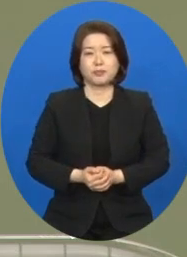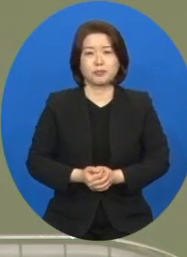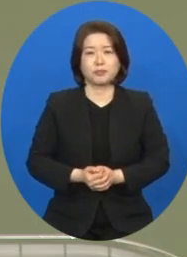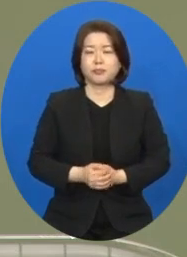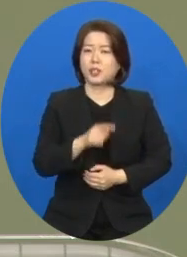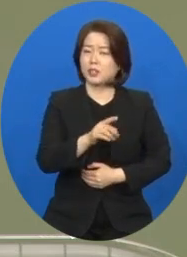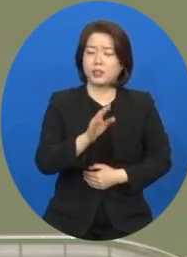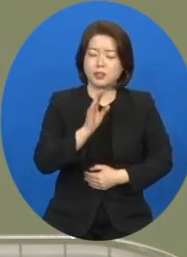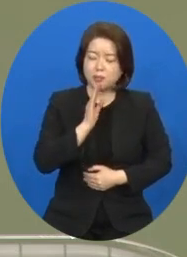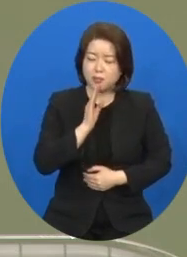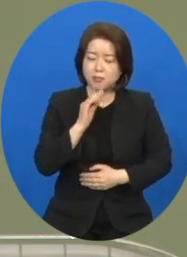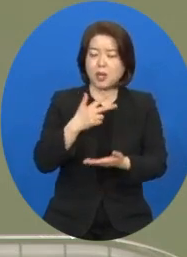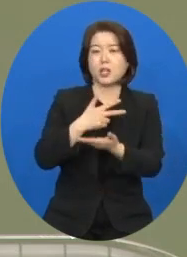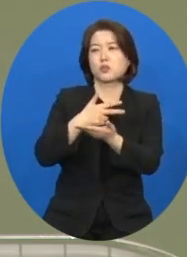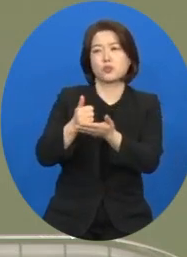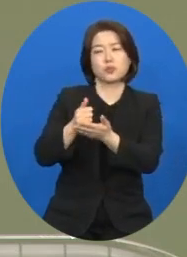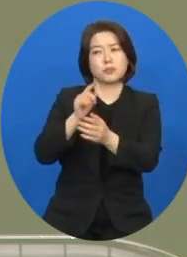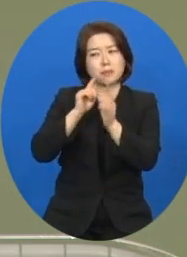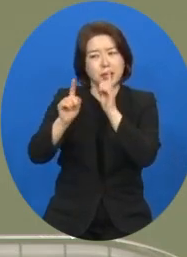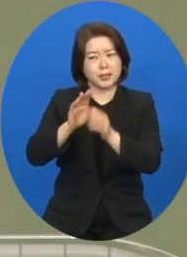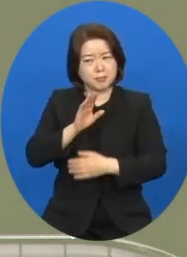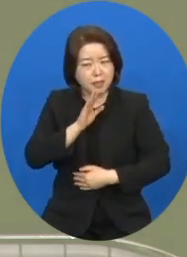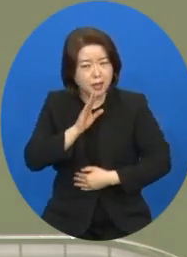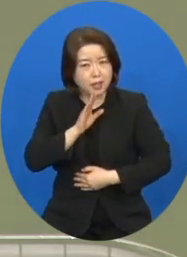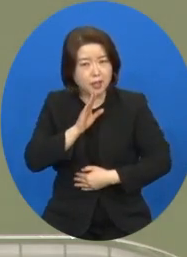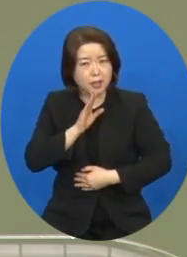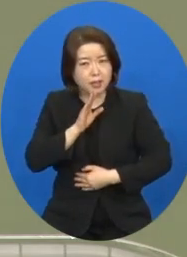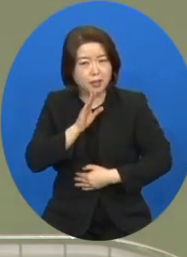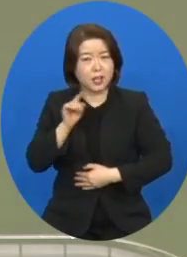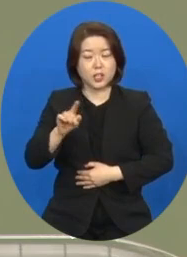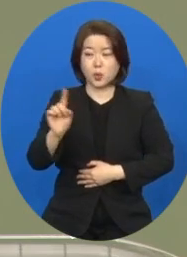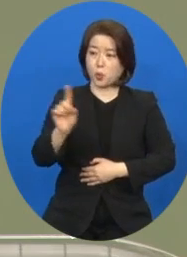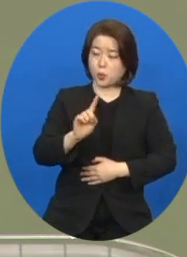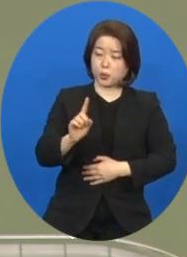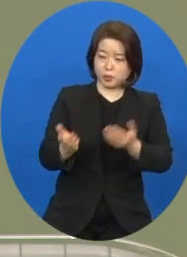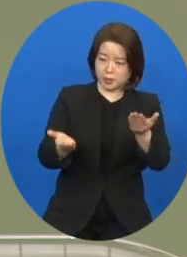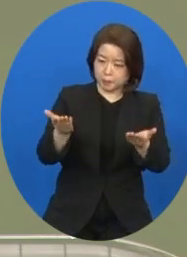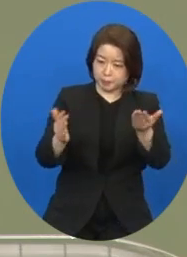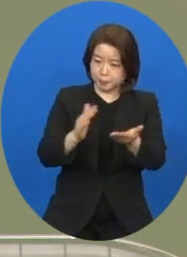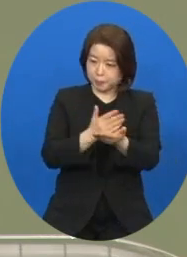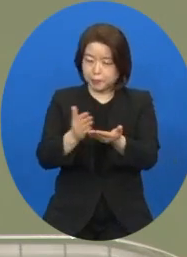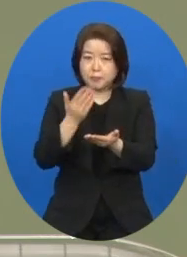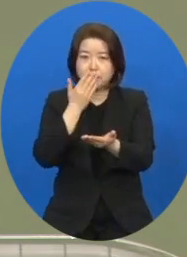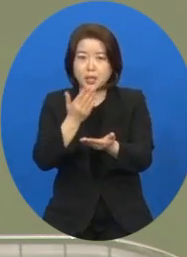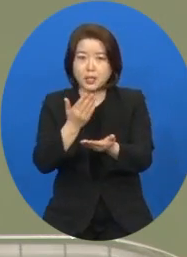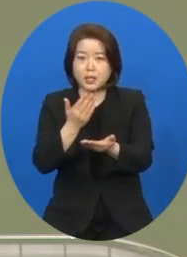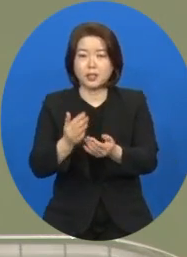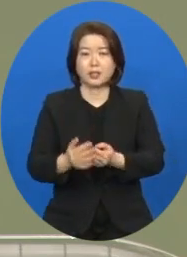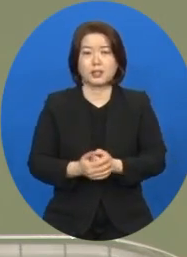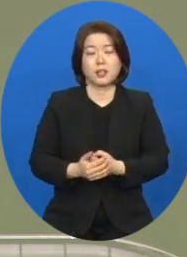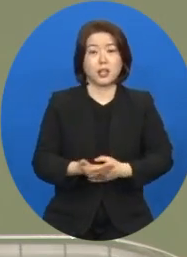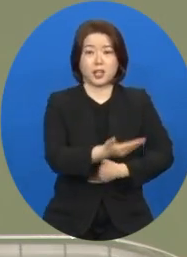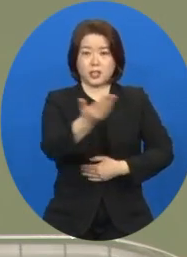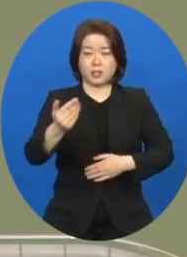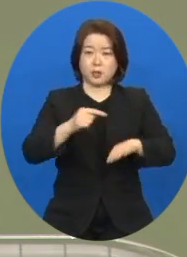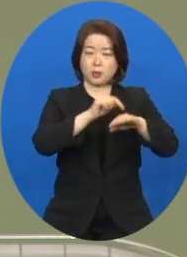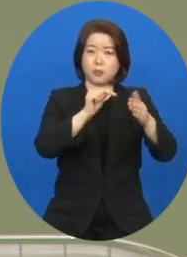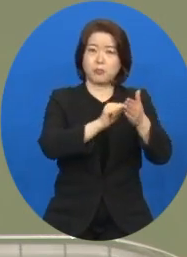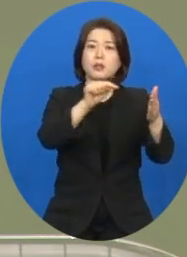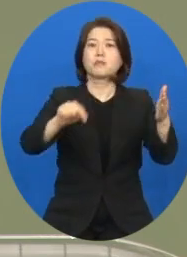이것이 진짜 주님의 말씀인가? 그걸 어떻게 분별할 수 있을까요? 여러분의